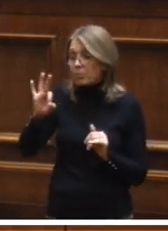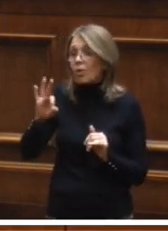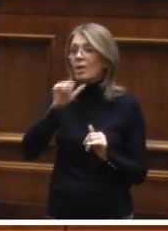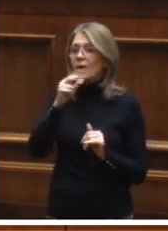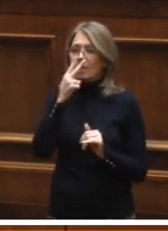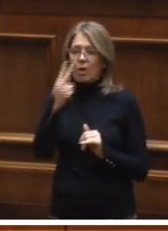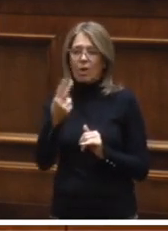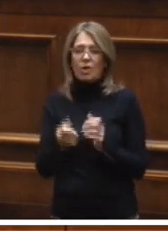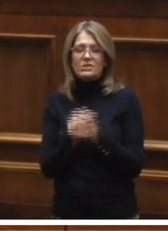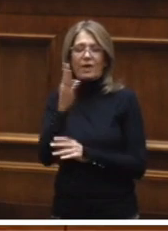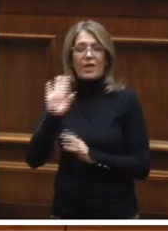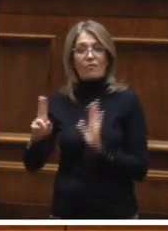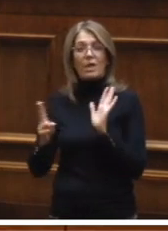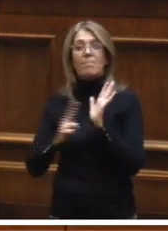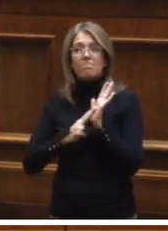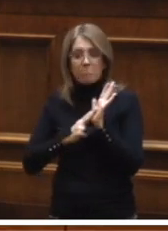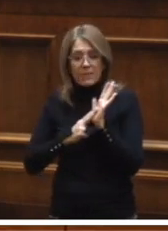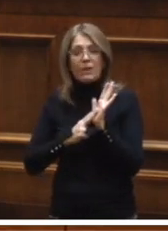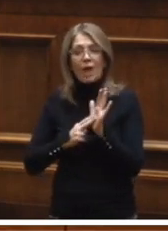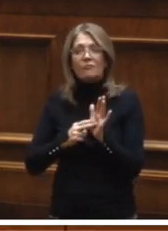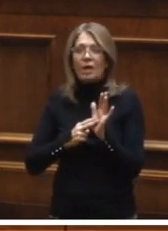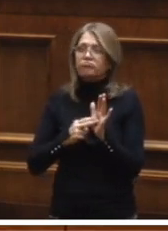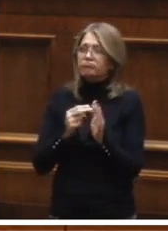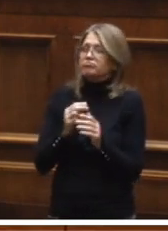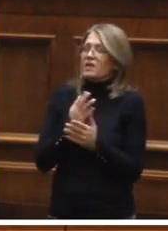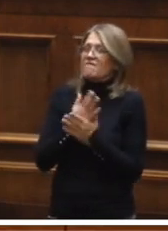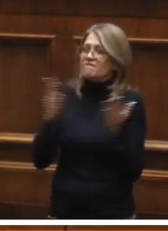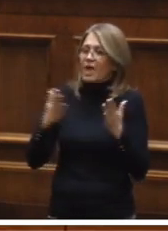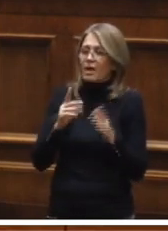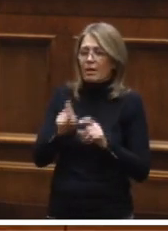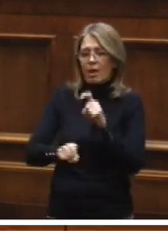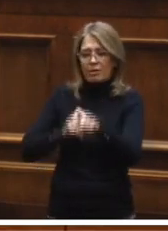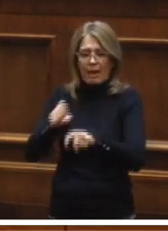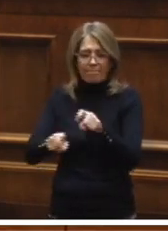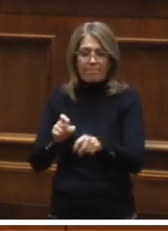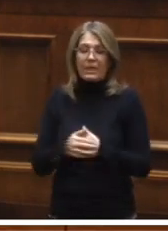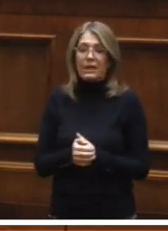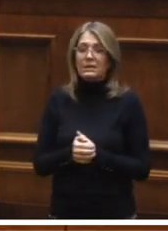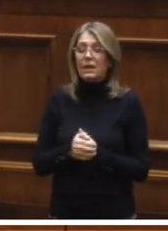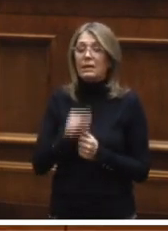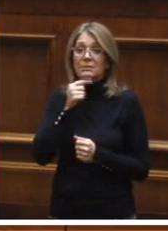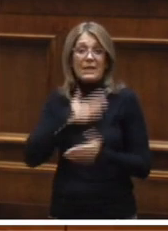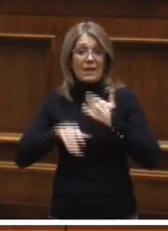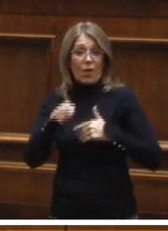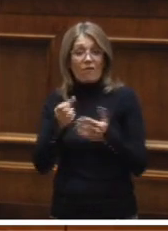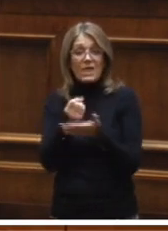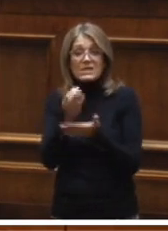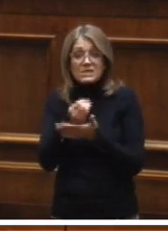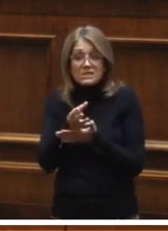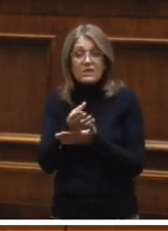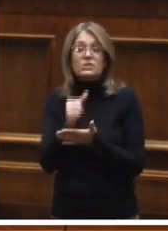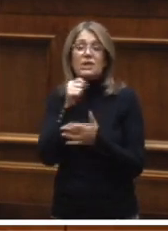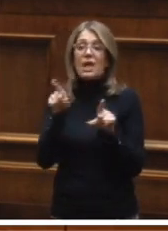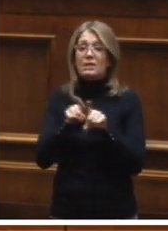pogledu ostvarivanja njihovih prava učinjen značajan napredak. S tim u vezi drago mi je da se i u ovom izveštaju konstatuje da je